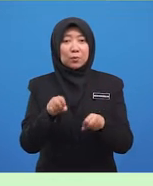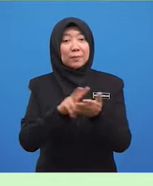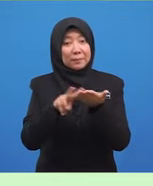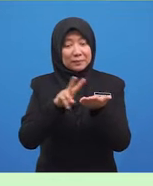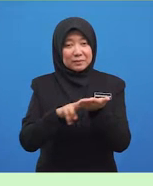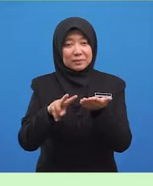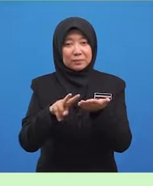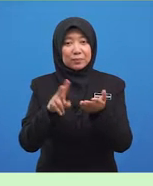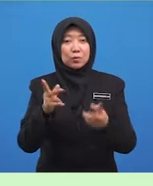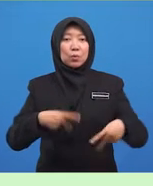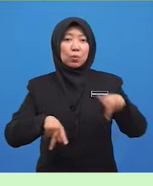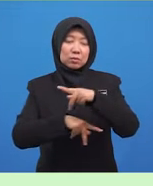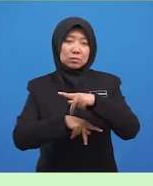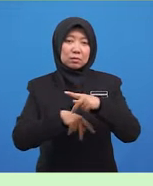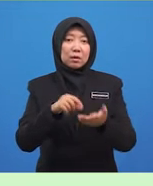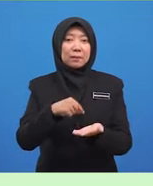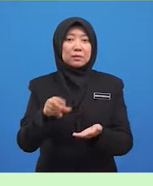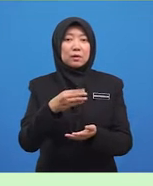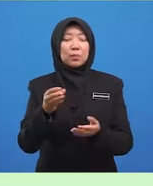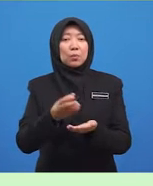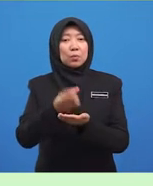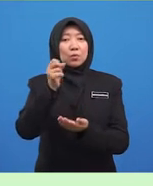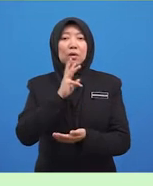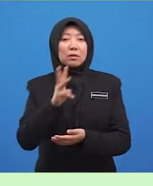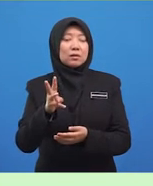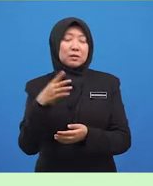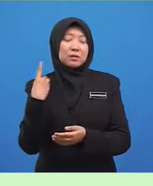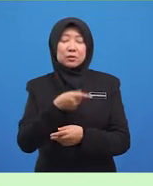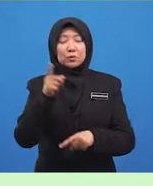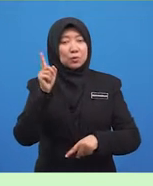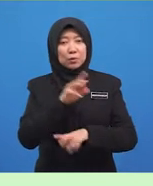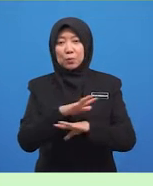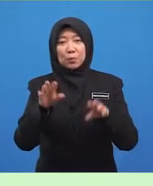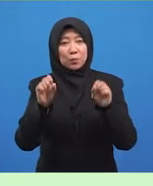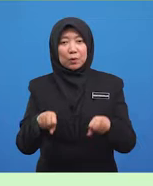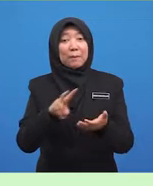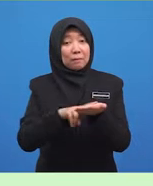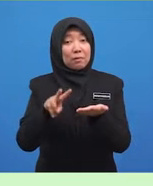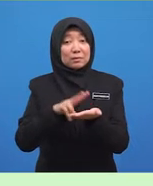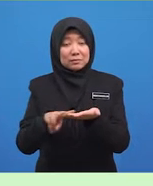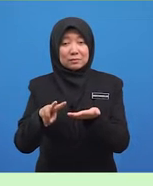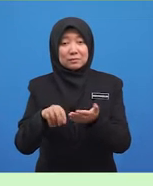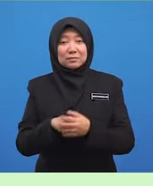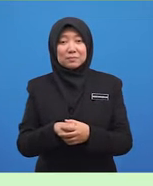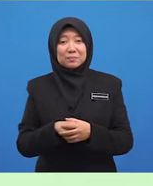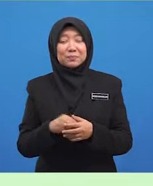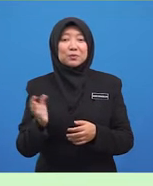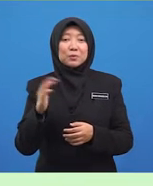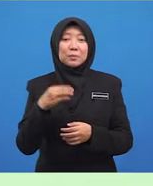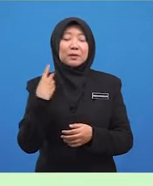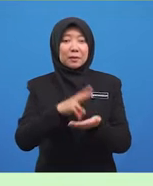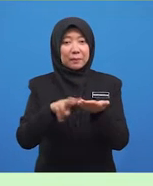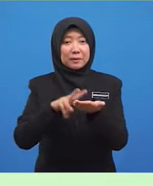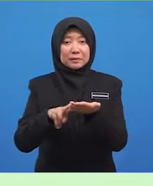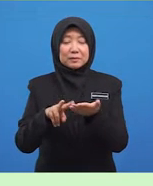boleh baca. Kotak pensel dan botol air, kita tidak boleh baca. Ayuh